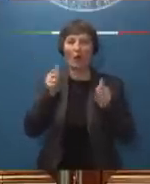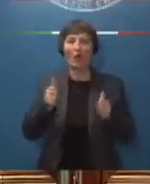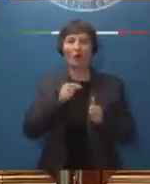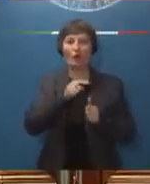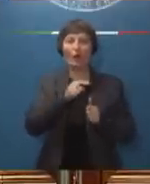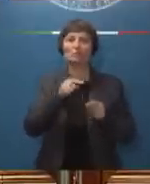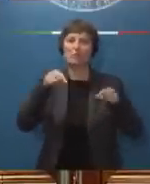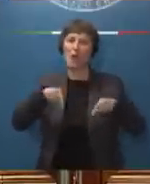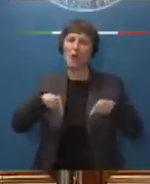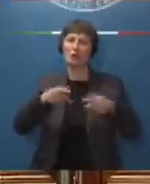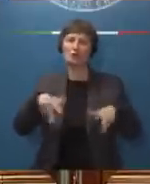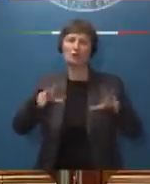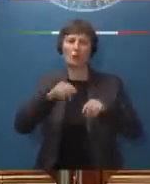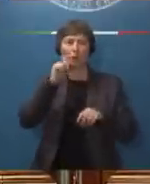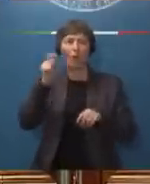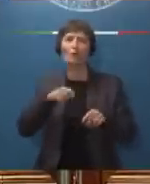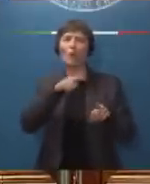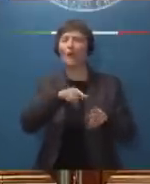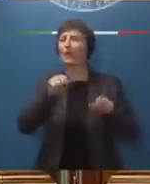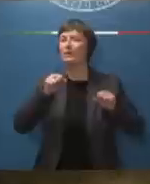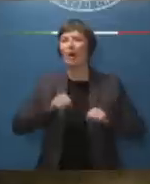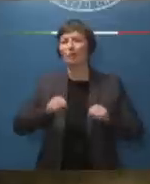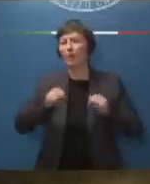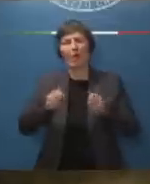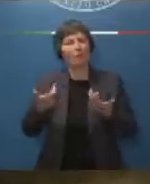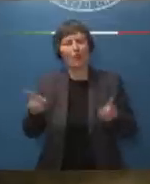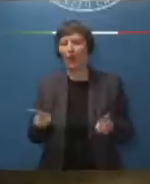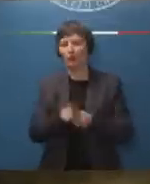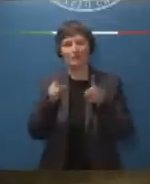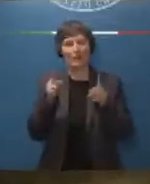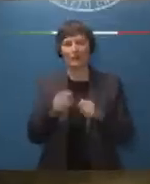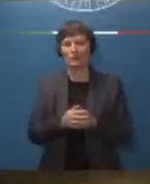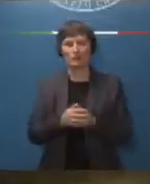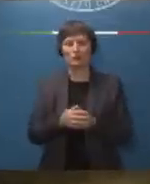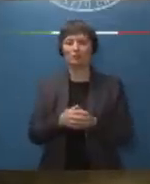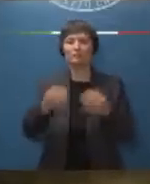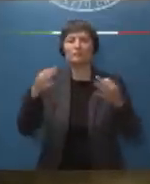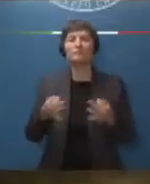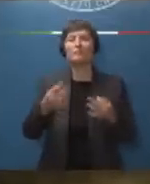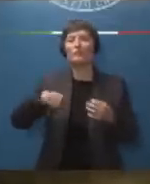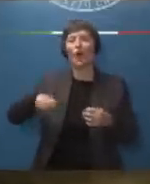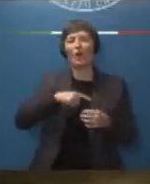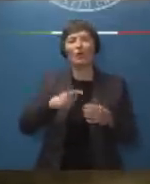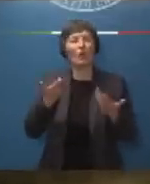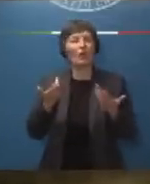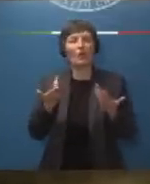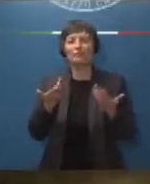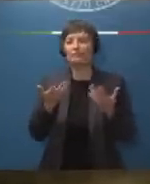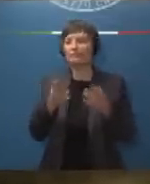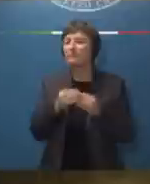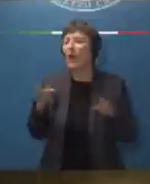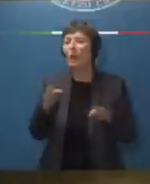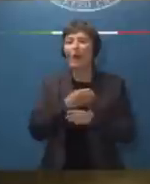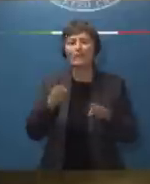l'Ucraina possa ambire a fare la stessa cosa e noi faremo tutto quello che possiamo fare perché possa